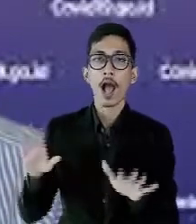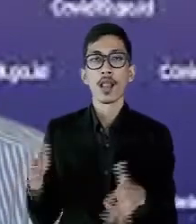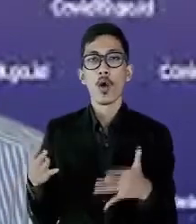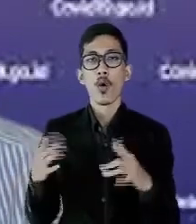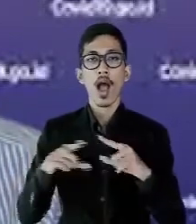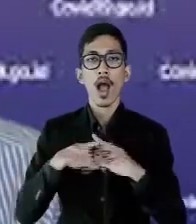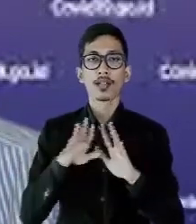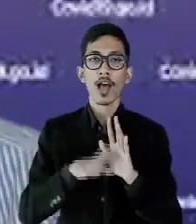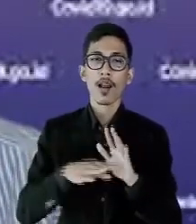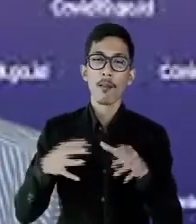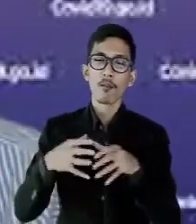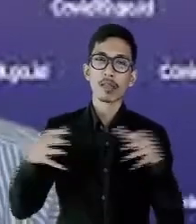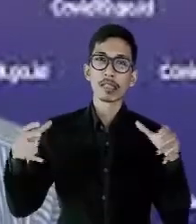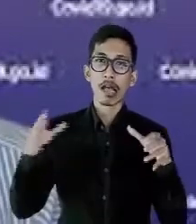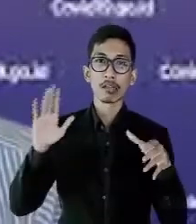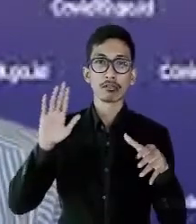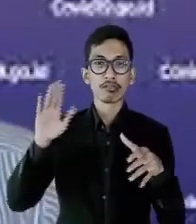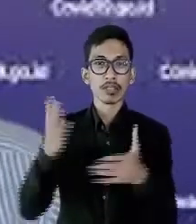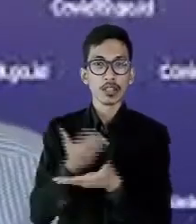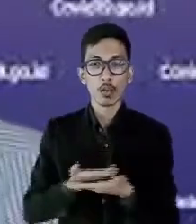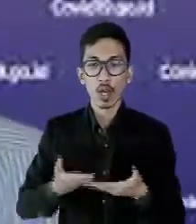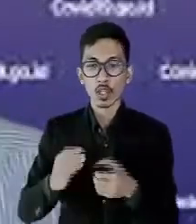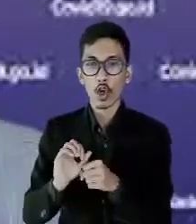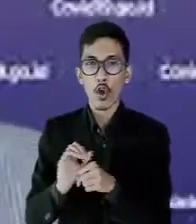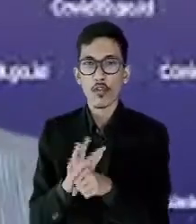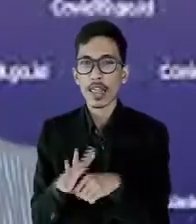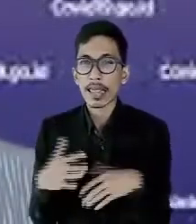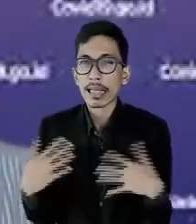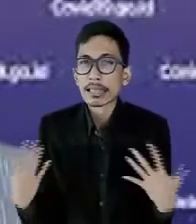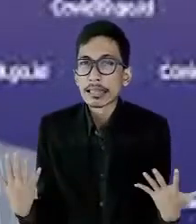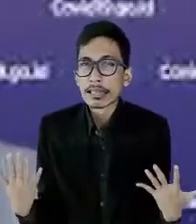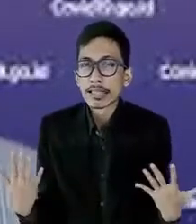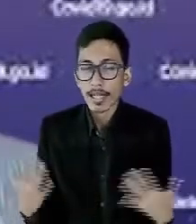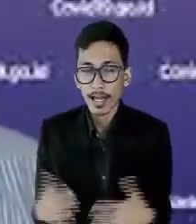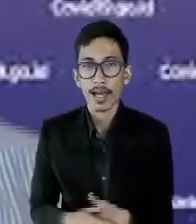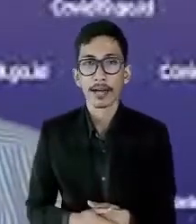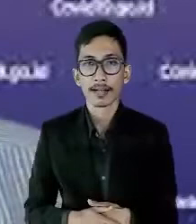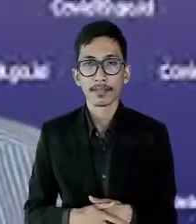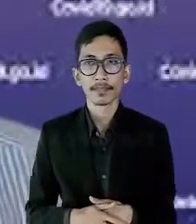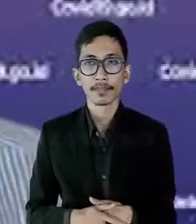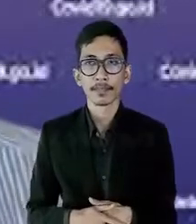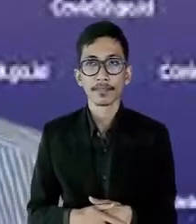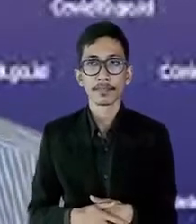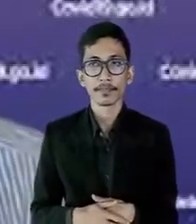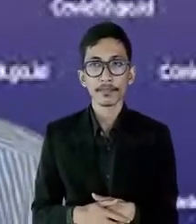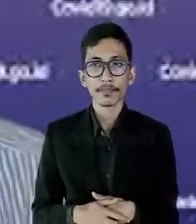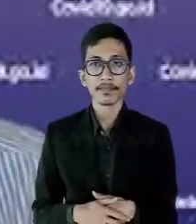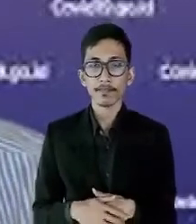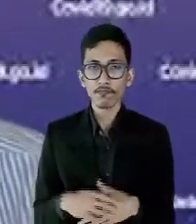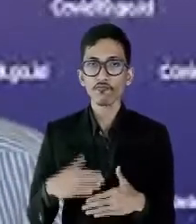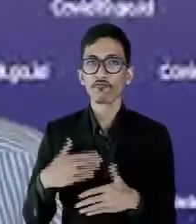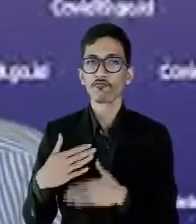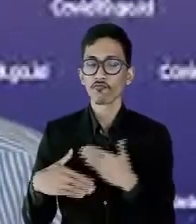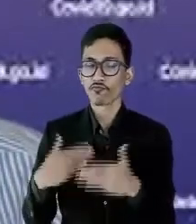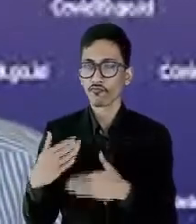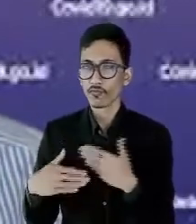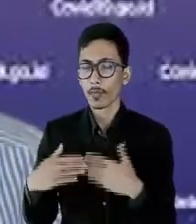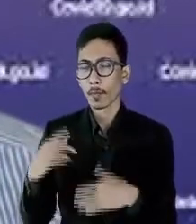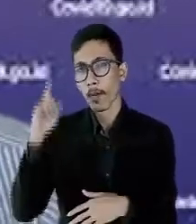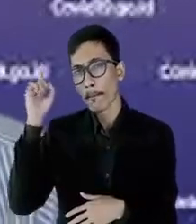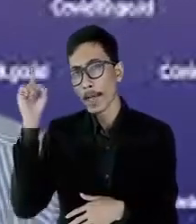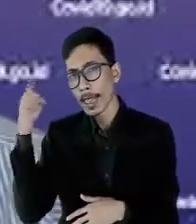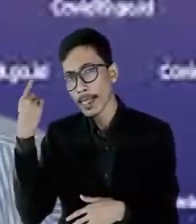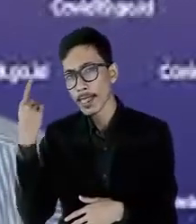nasional lainnya di masa pandemi. Seperti kita ketahui, sudah mulai perlahan-lahan dipelajari oleh